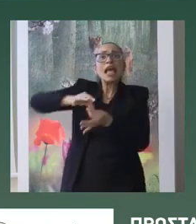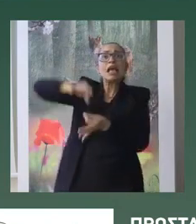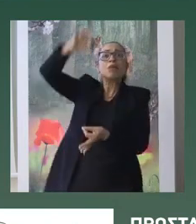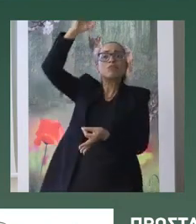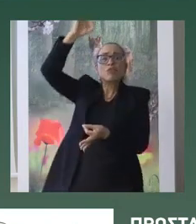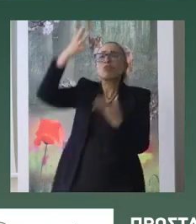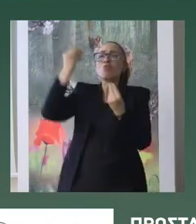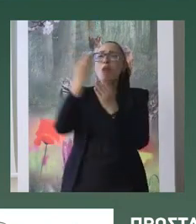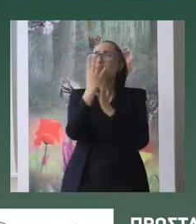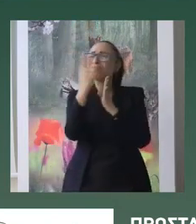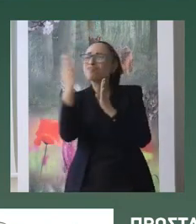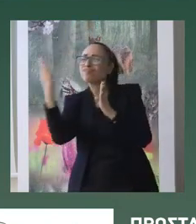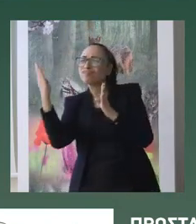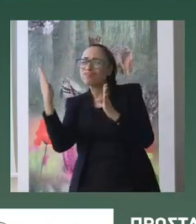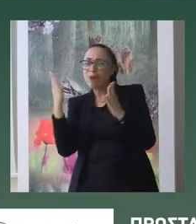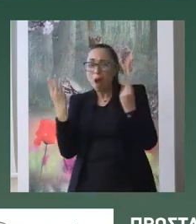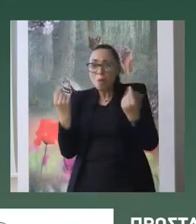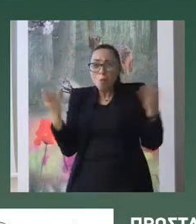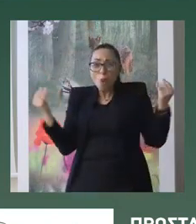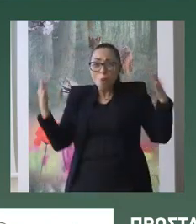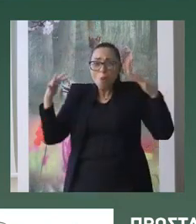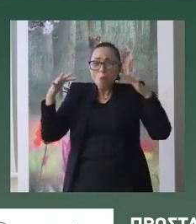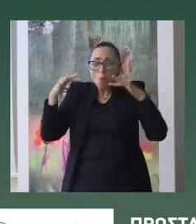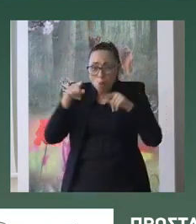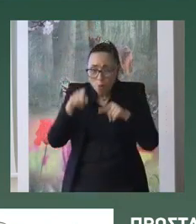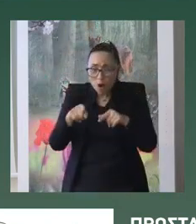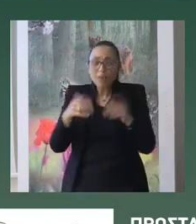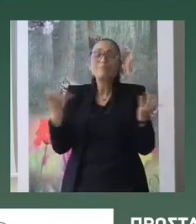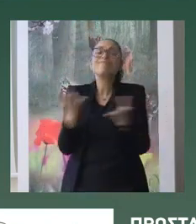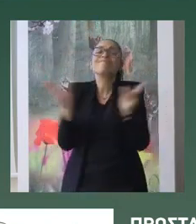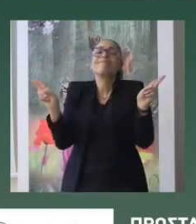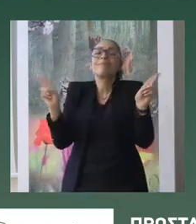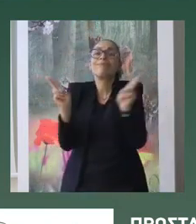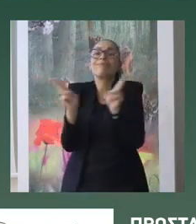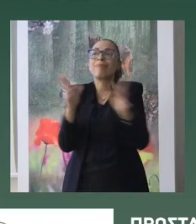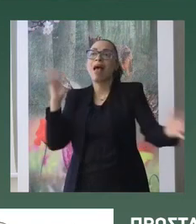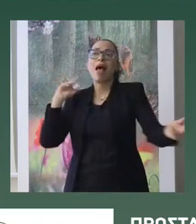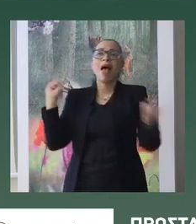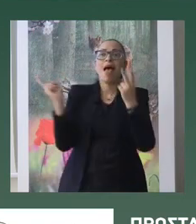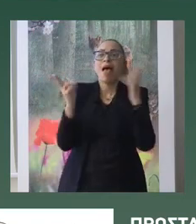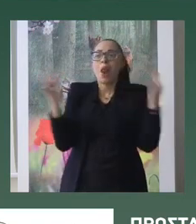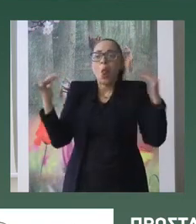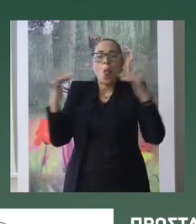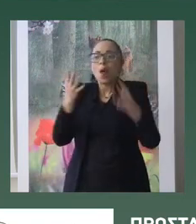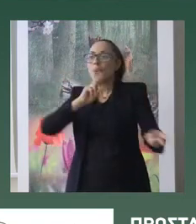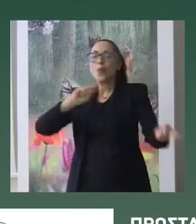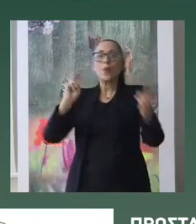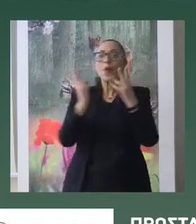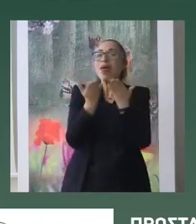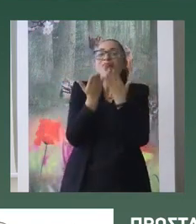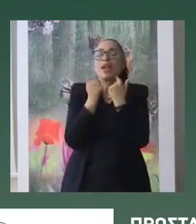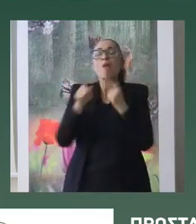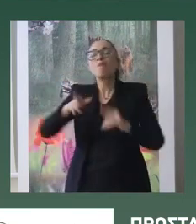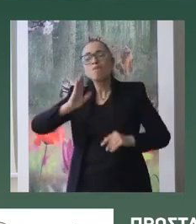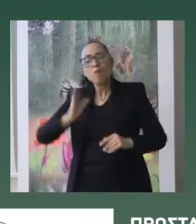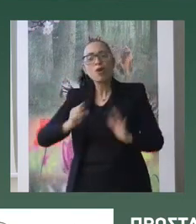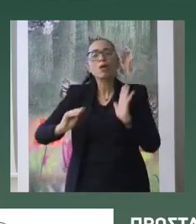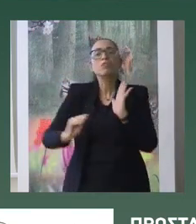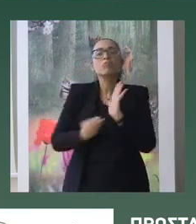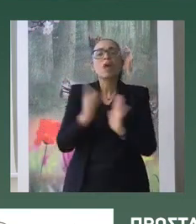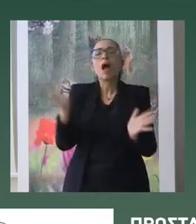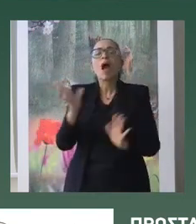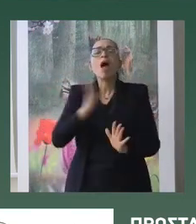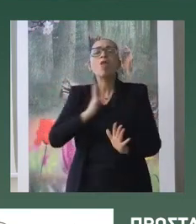κτηρίων. Όσο πιο πυκνά είναι όλα αυτά, τόσο πιο λίγο ο αερισμός. Μπορεί να προκύψει από